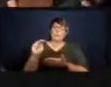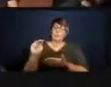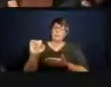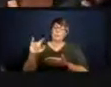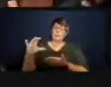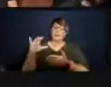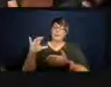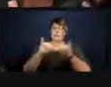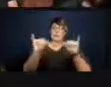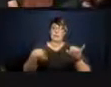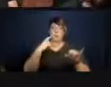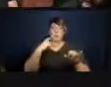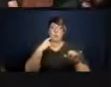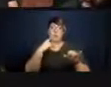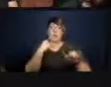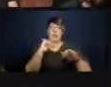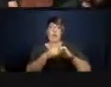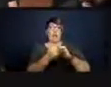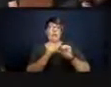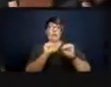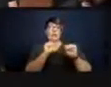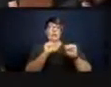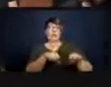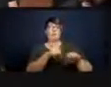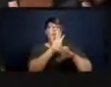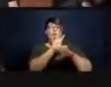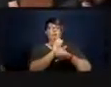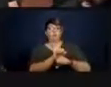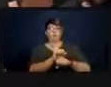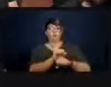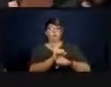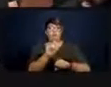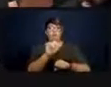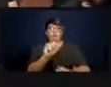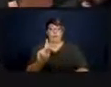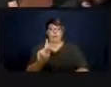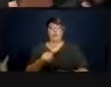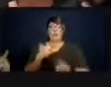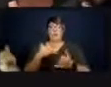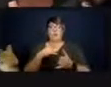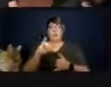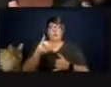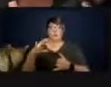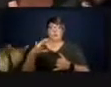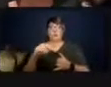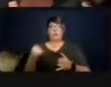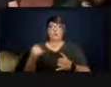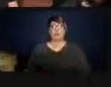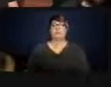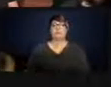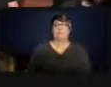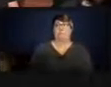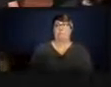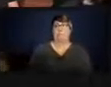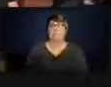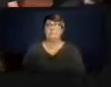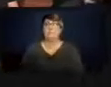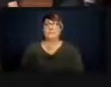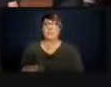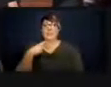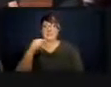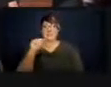ili kuhakikisha kuwa tunashughulikia yote. Pia sasa